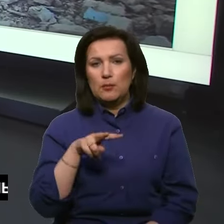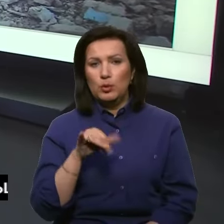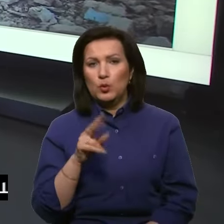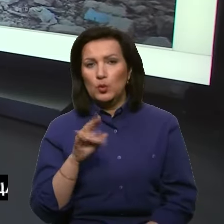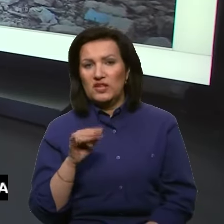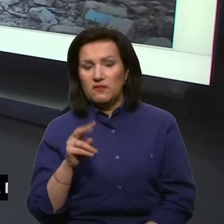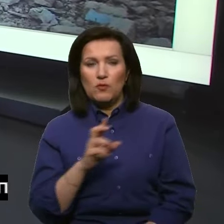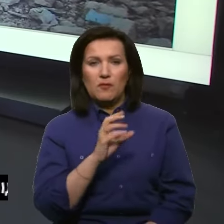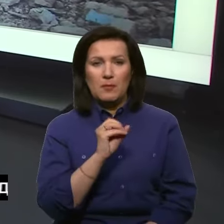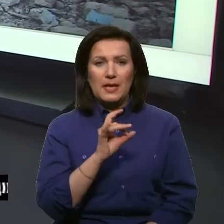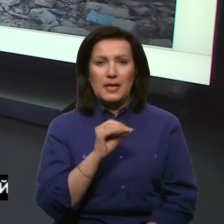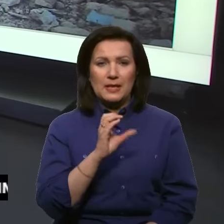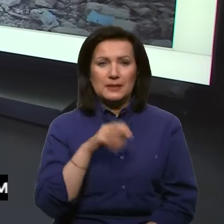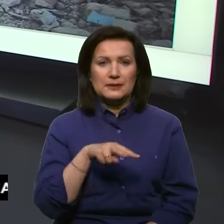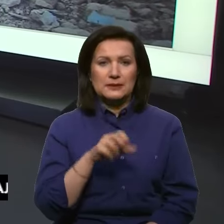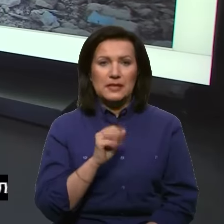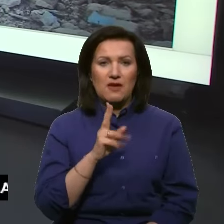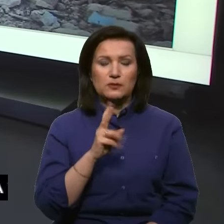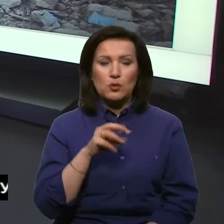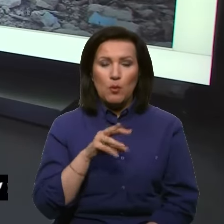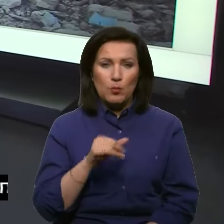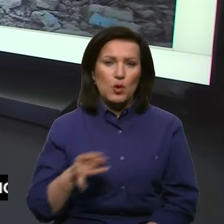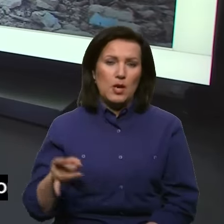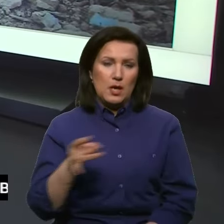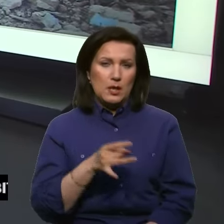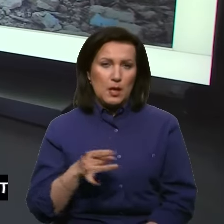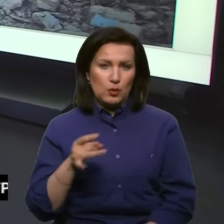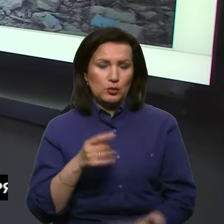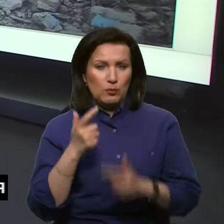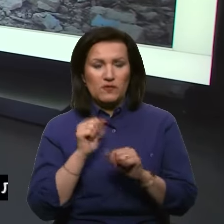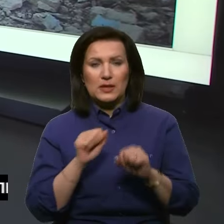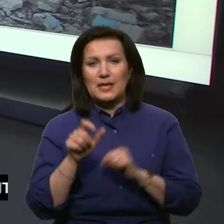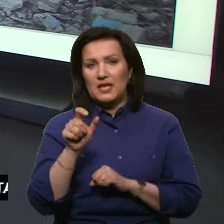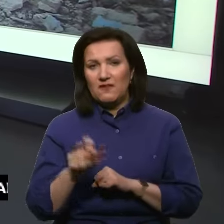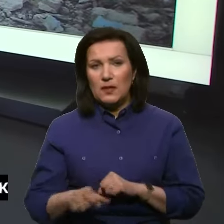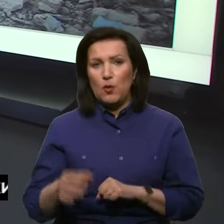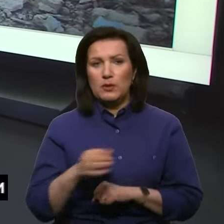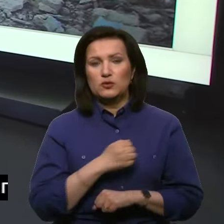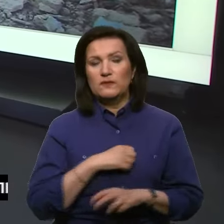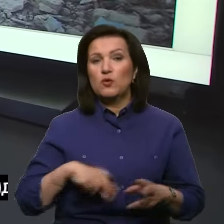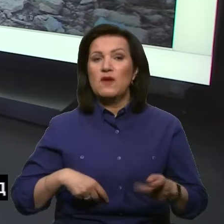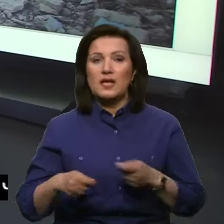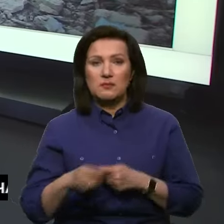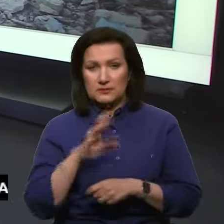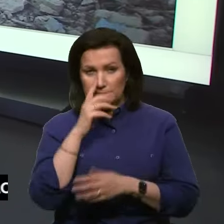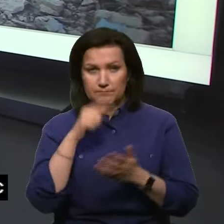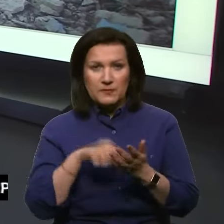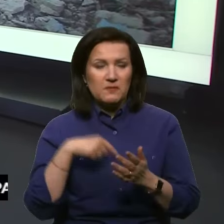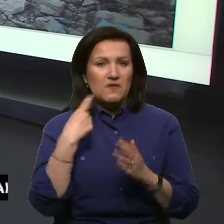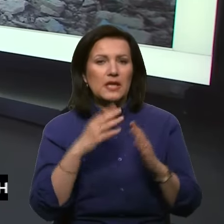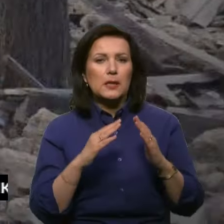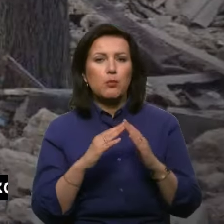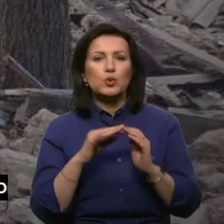у Бориславському районі. Про це у телеграмі повідомив керівник обласної військової адміністрації Олександр Прокудін. Ворог поцілив у